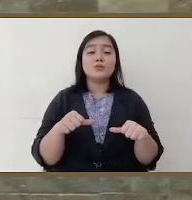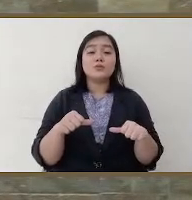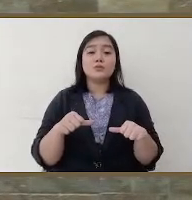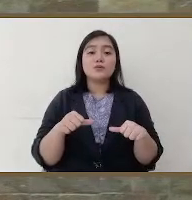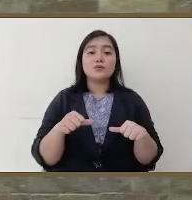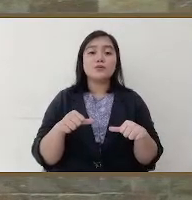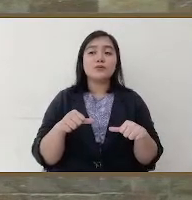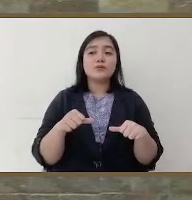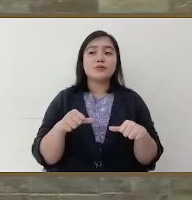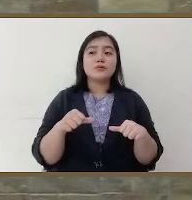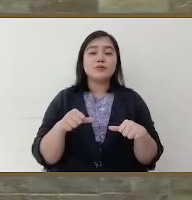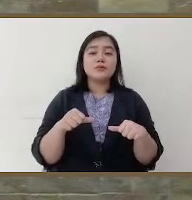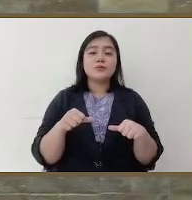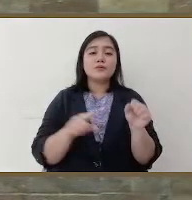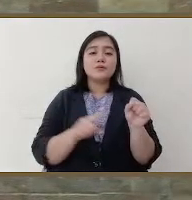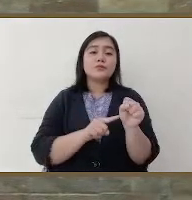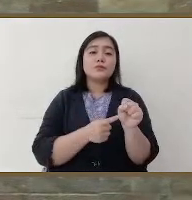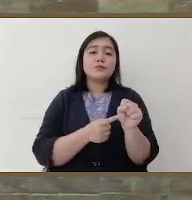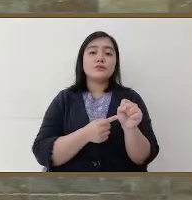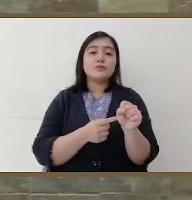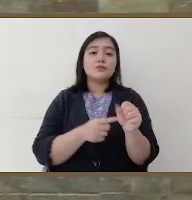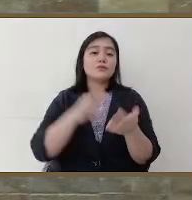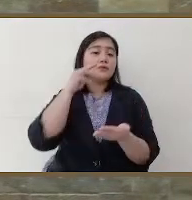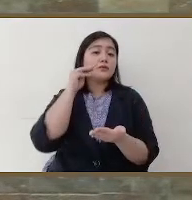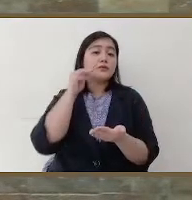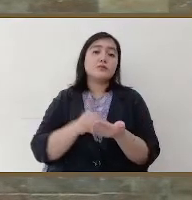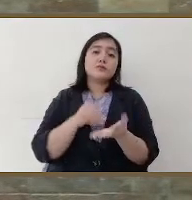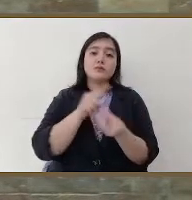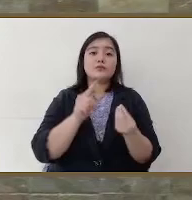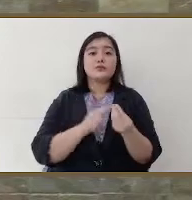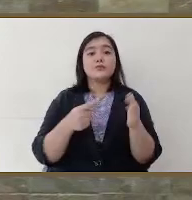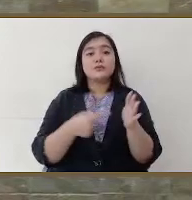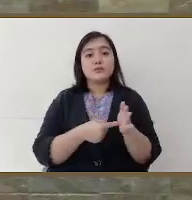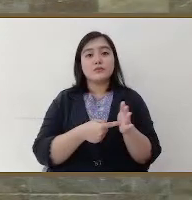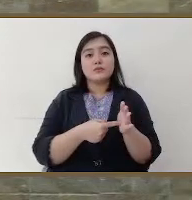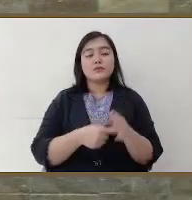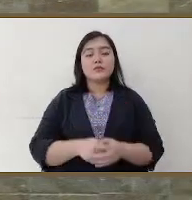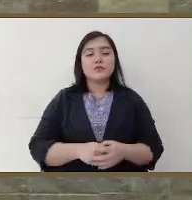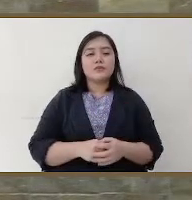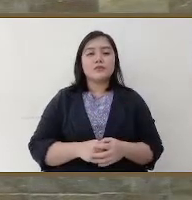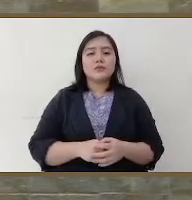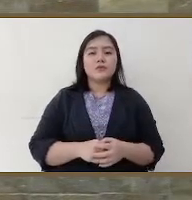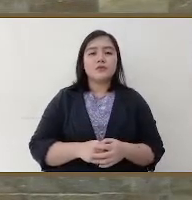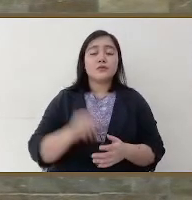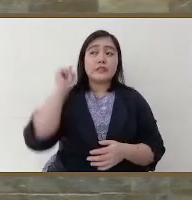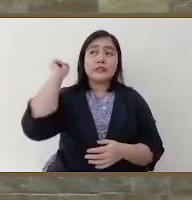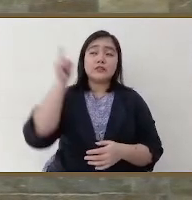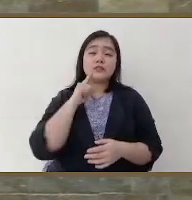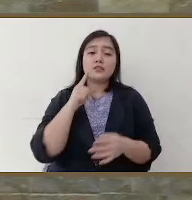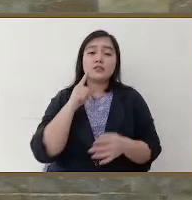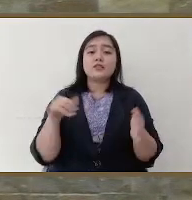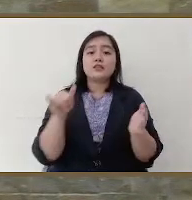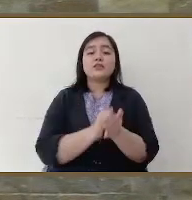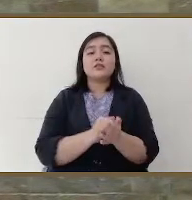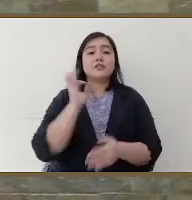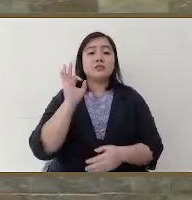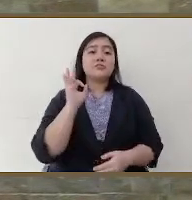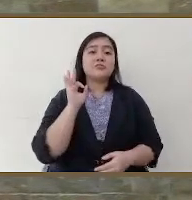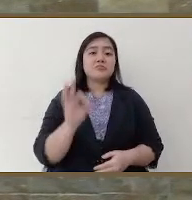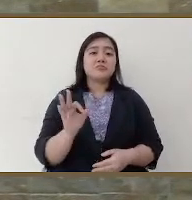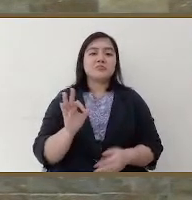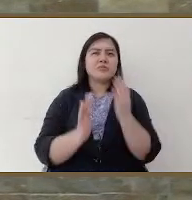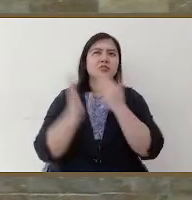ang sinimulan natin ng mensahe patungkol po rito. In fact, I preached this message Sunday morning and Sunday evening.